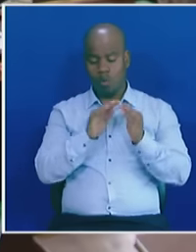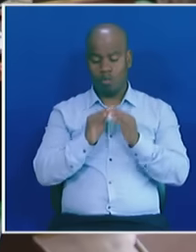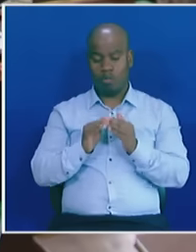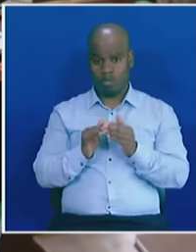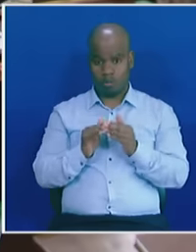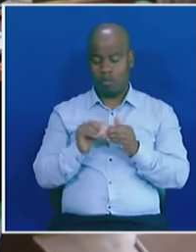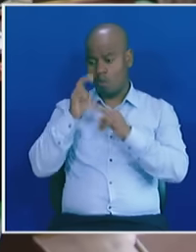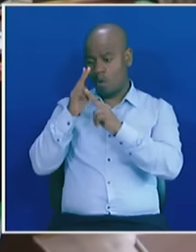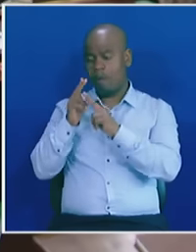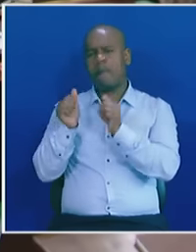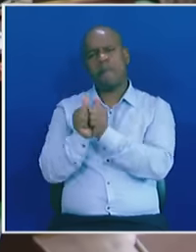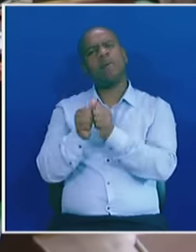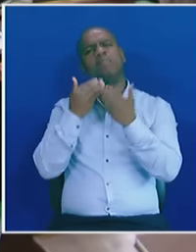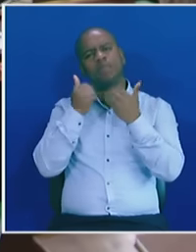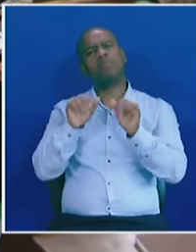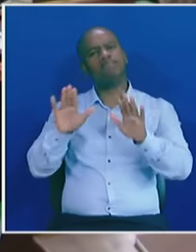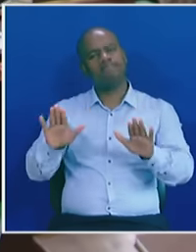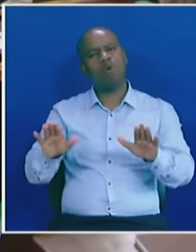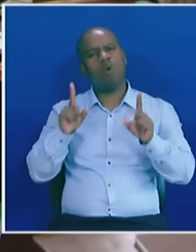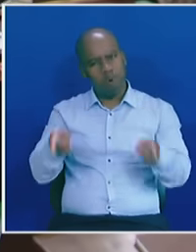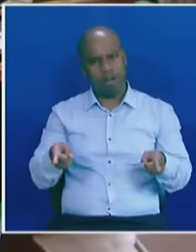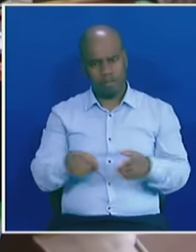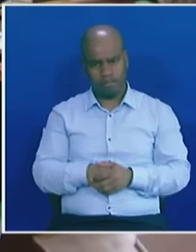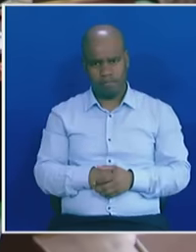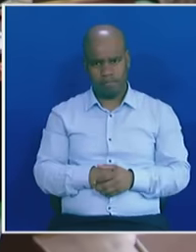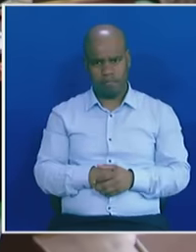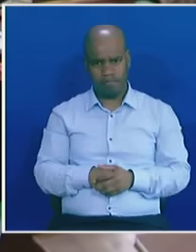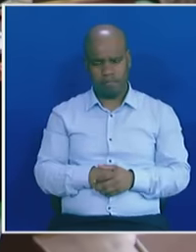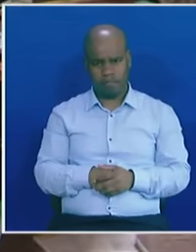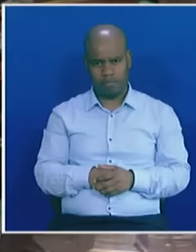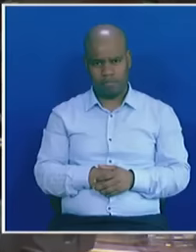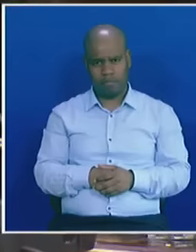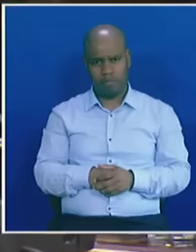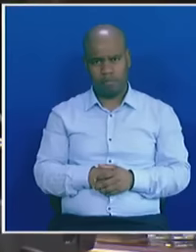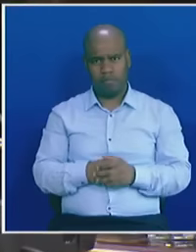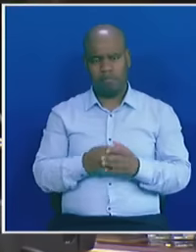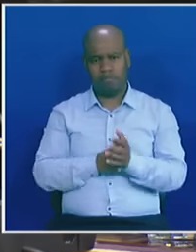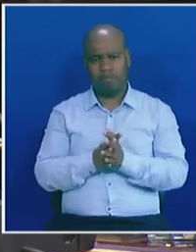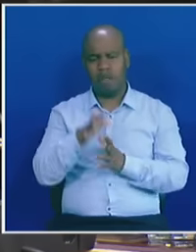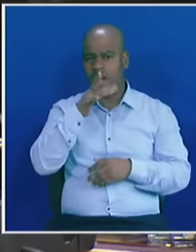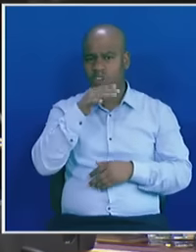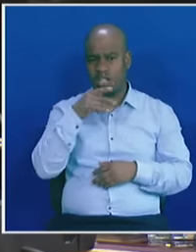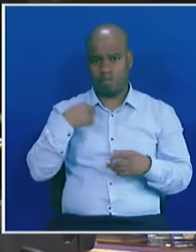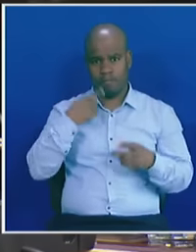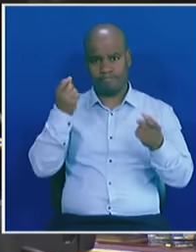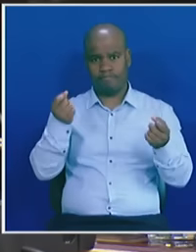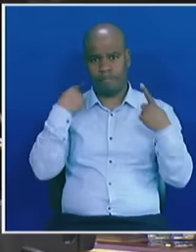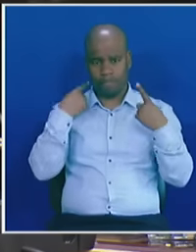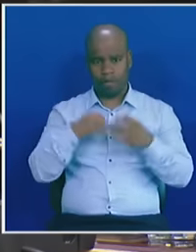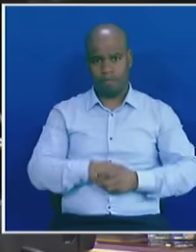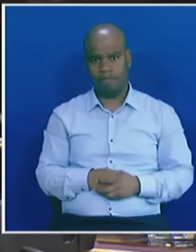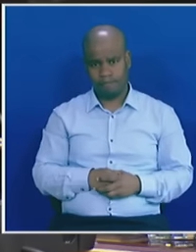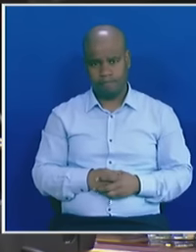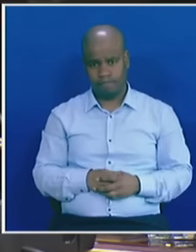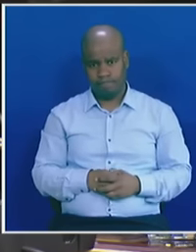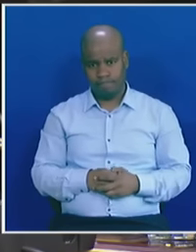members, soos dit nou maar order. gaan in 'n verkiesingsjaar, waar daar meer klem gelê op die sogenaamde sukses van die regerende party,